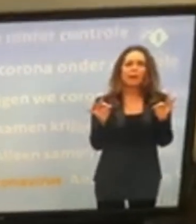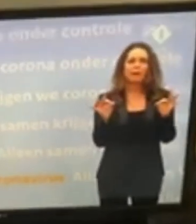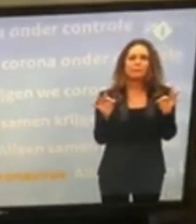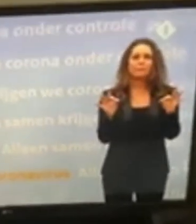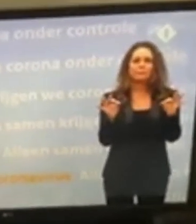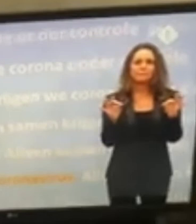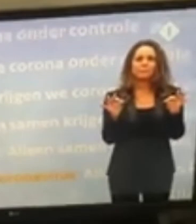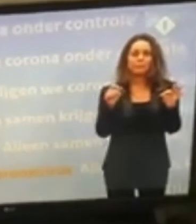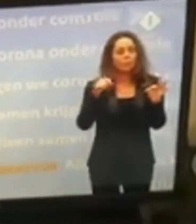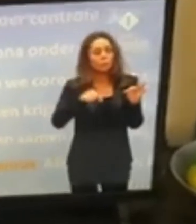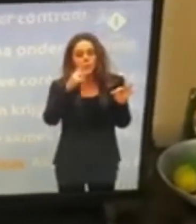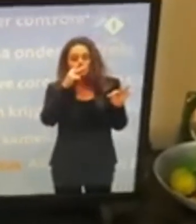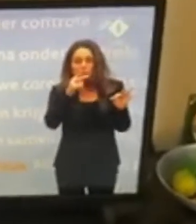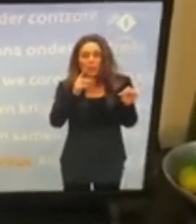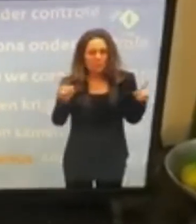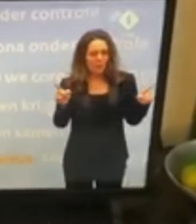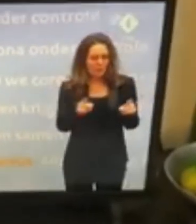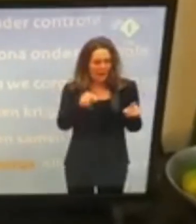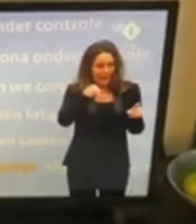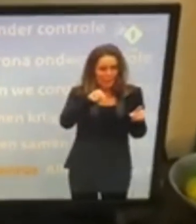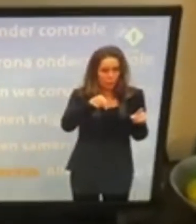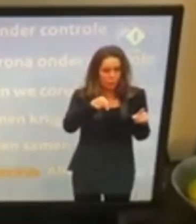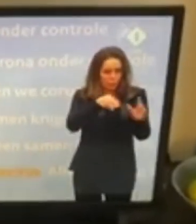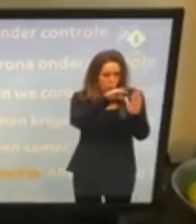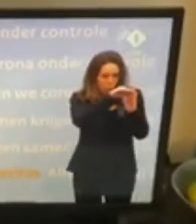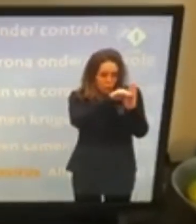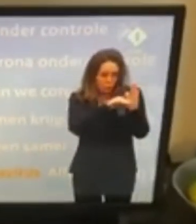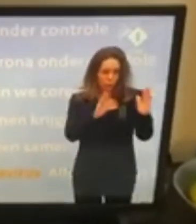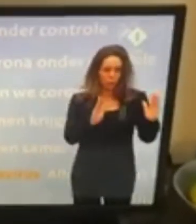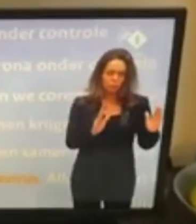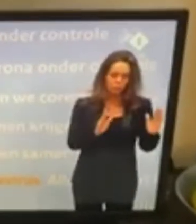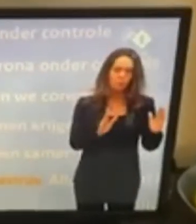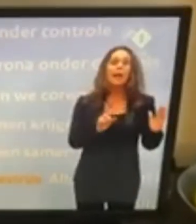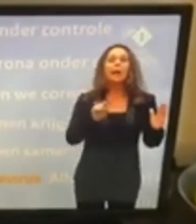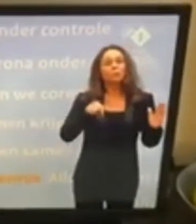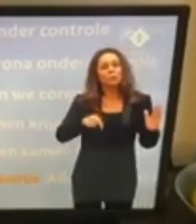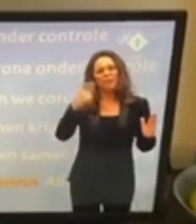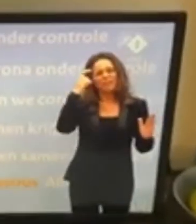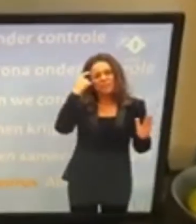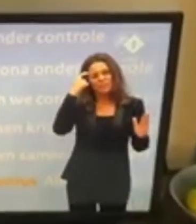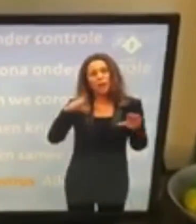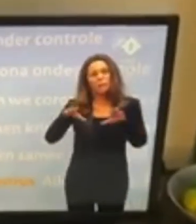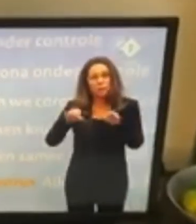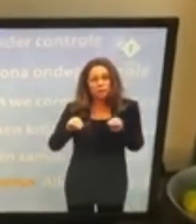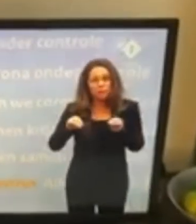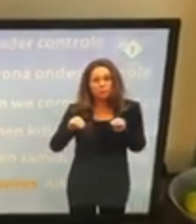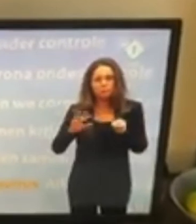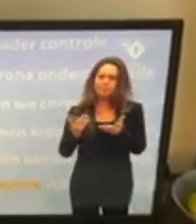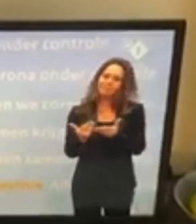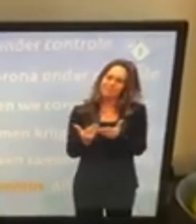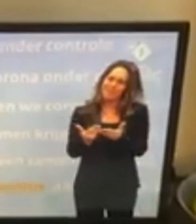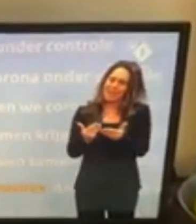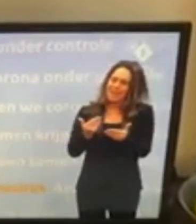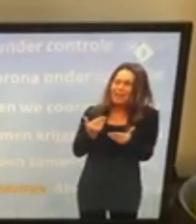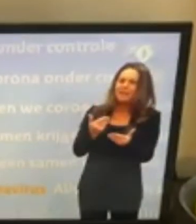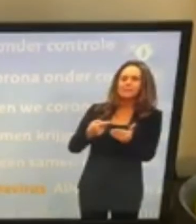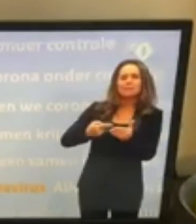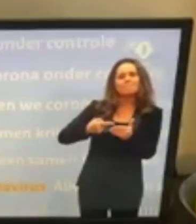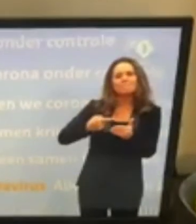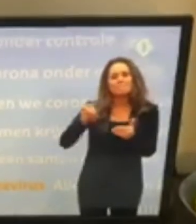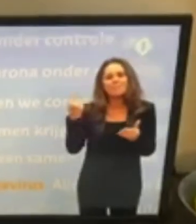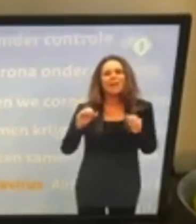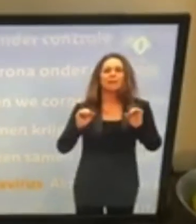de beperkingen van nu, maar ook hoe we, als we nu verstandige stappen zetten, ook weer eerder ruimte krijgen om weer dingen mogelijk te